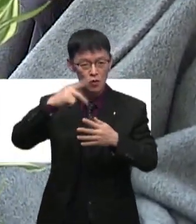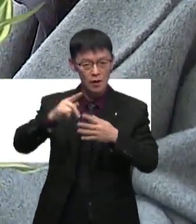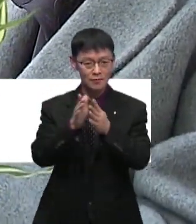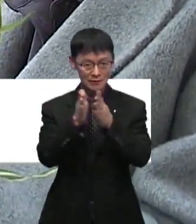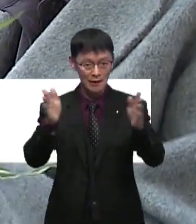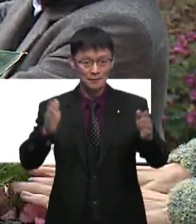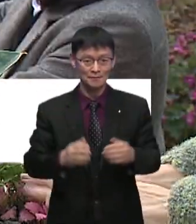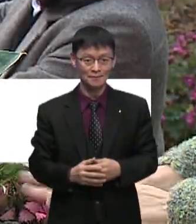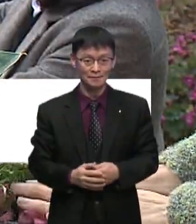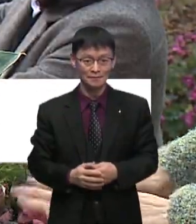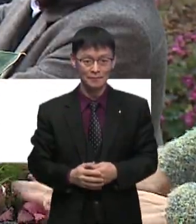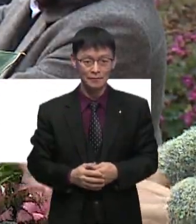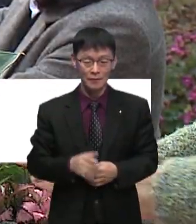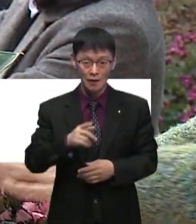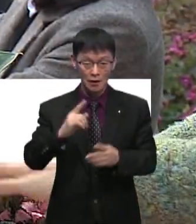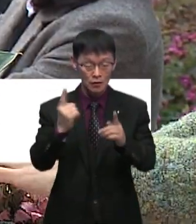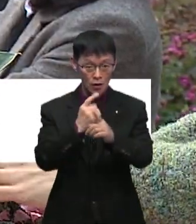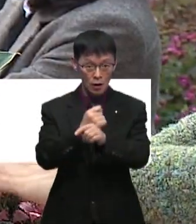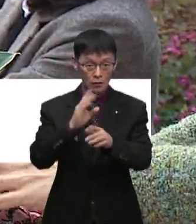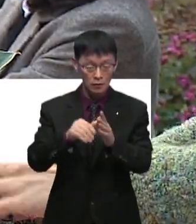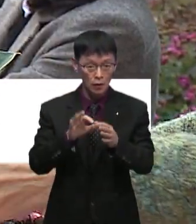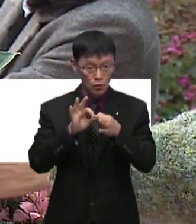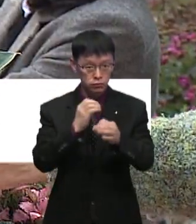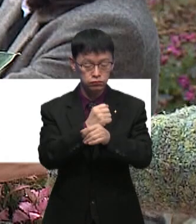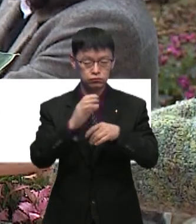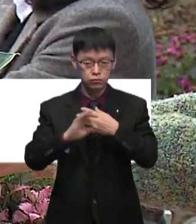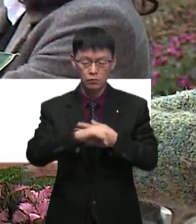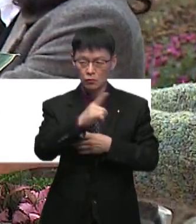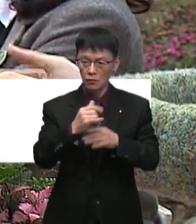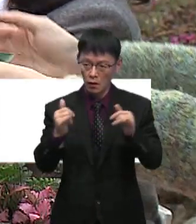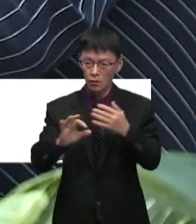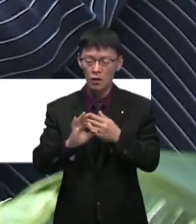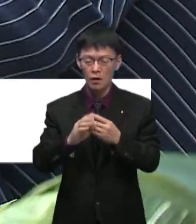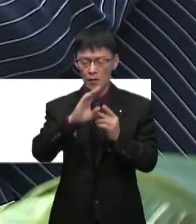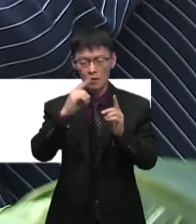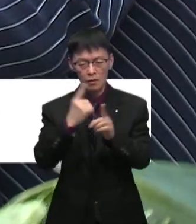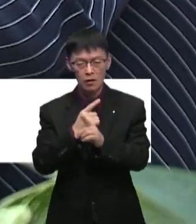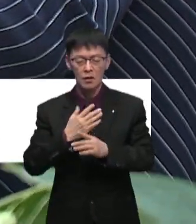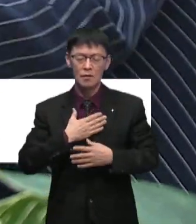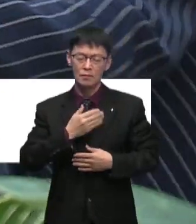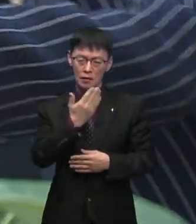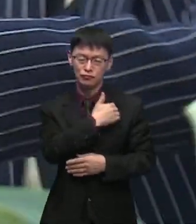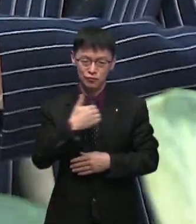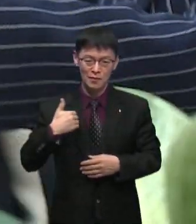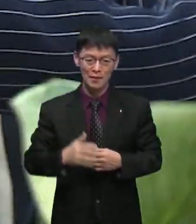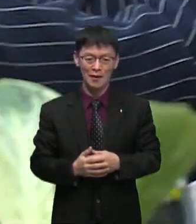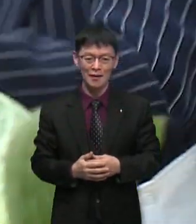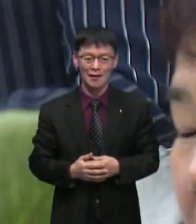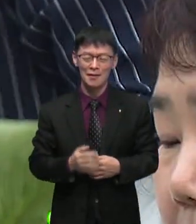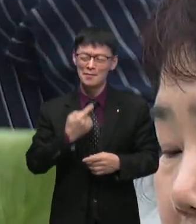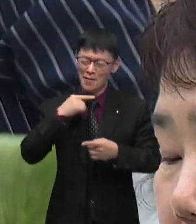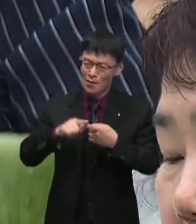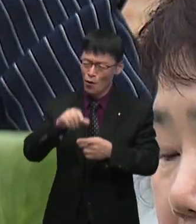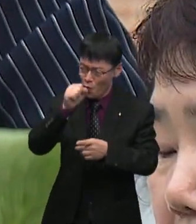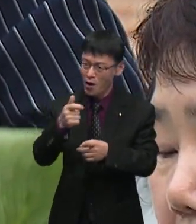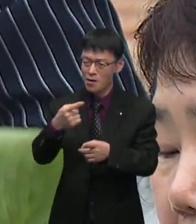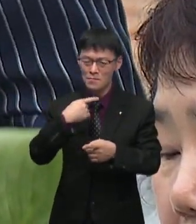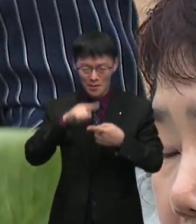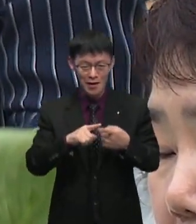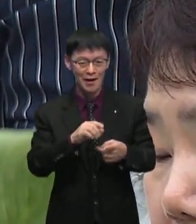진행했습니다. 치유농업 프로그램을 통해 참여자들은 힐링을 만끽했습니다. 마음에 들어요. 너무